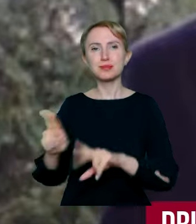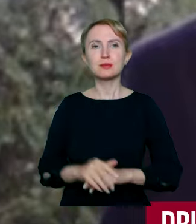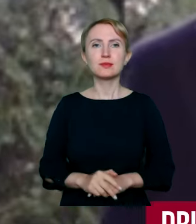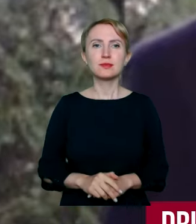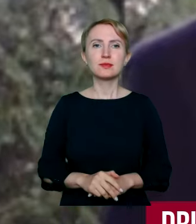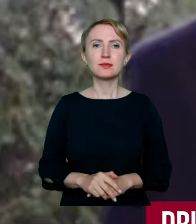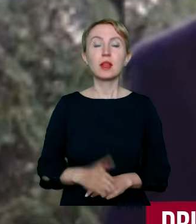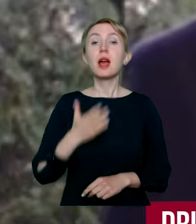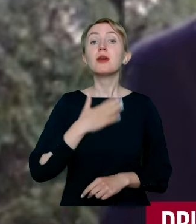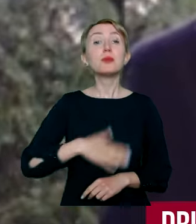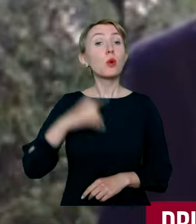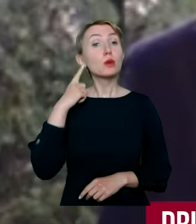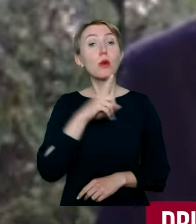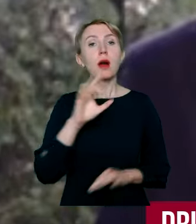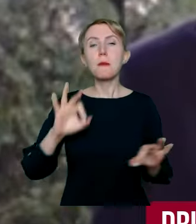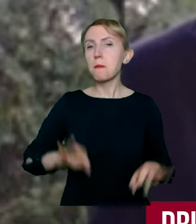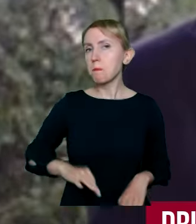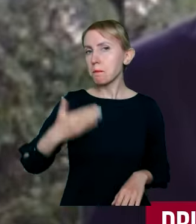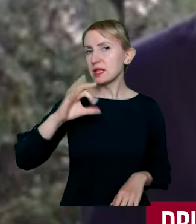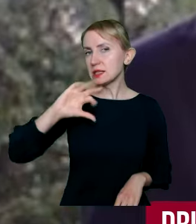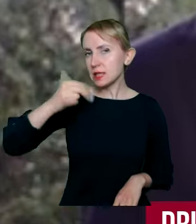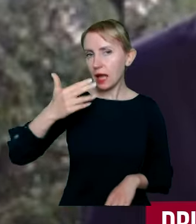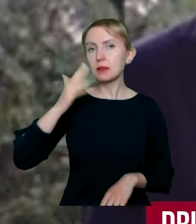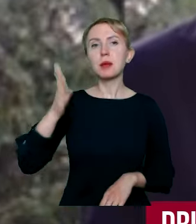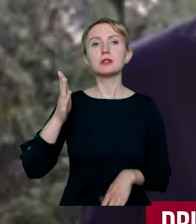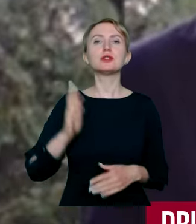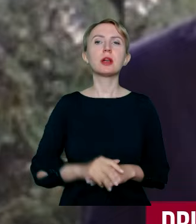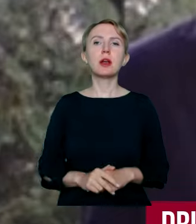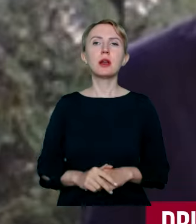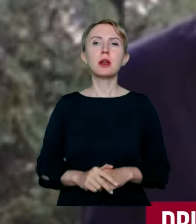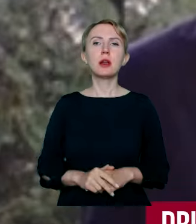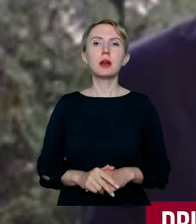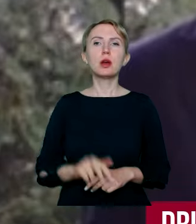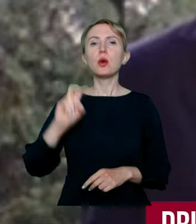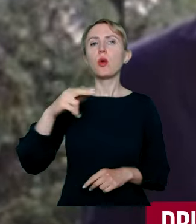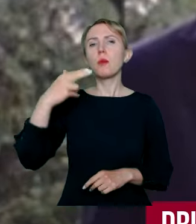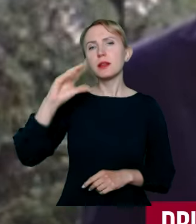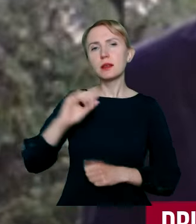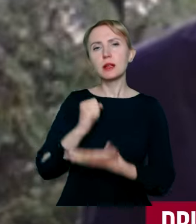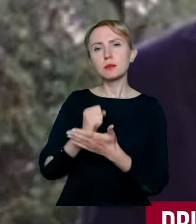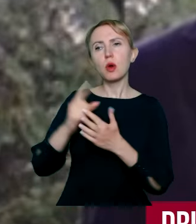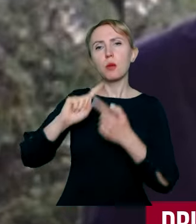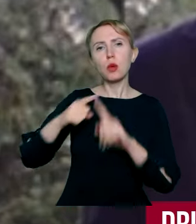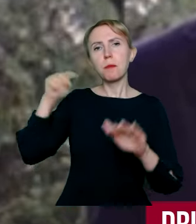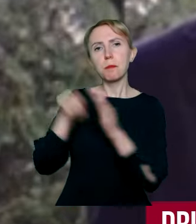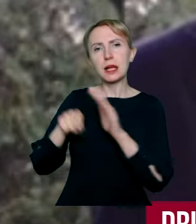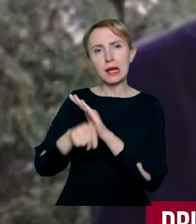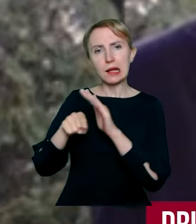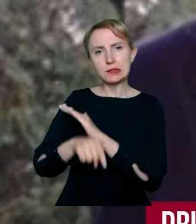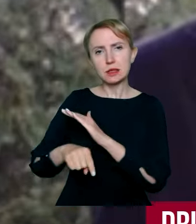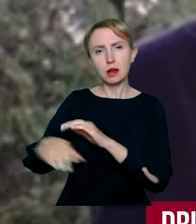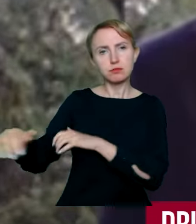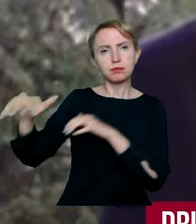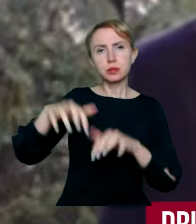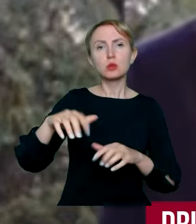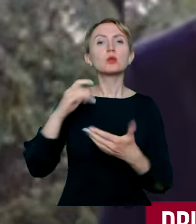że pan Misan będzie kierował się względami humanitarnymi, jeśli chodzi o politykę migracyjną. To są względy,